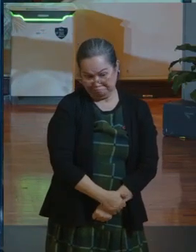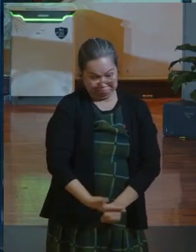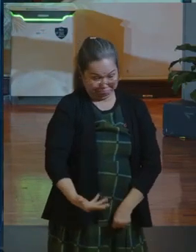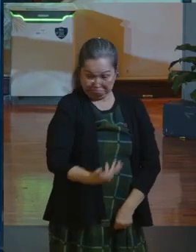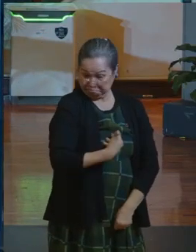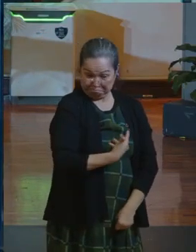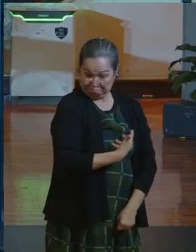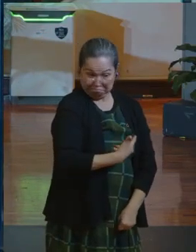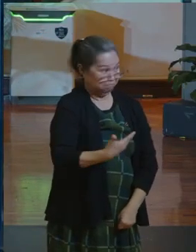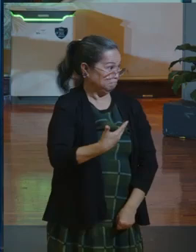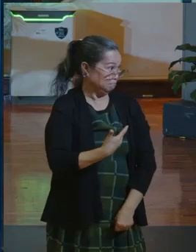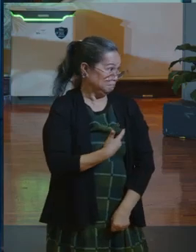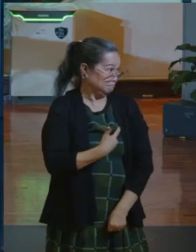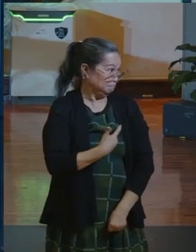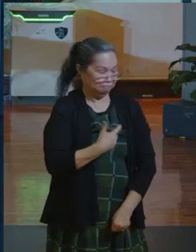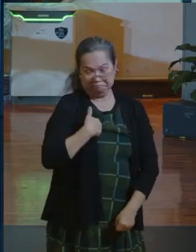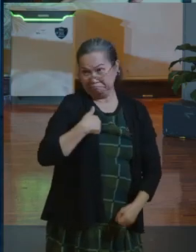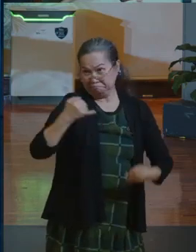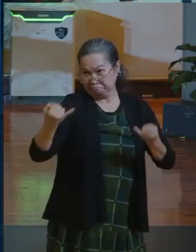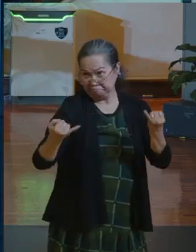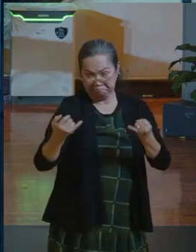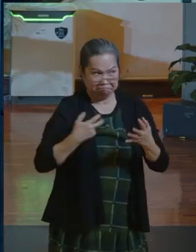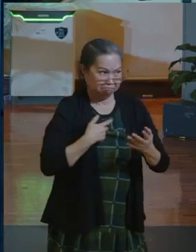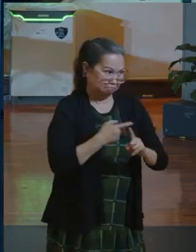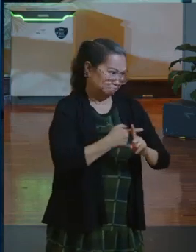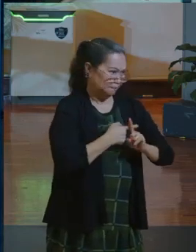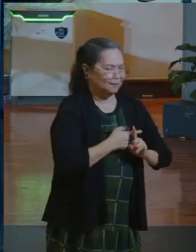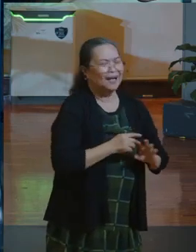Kung minsan, ginagawa natin yon